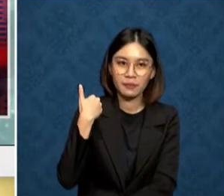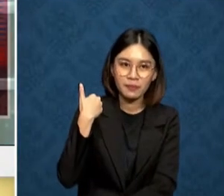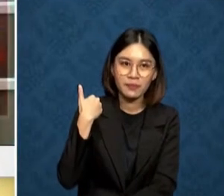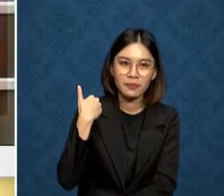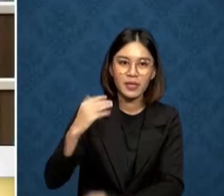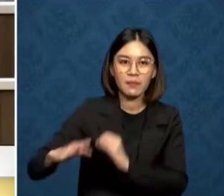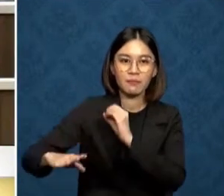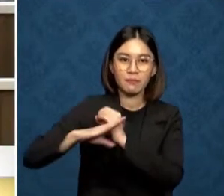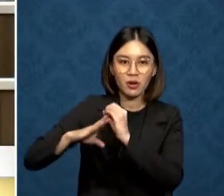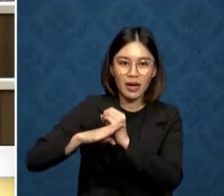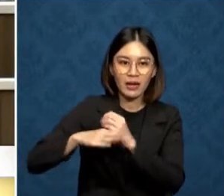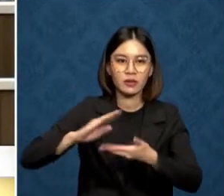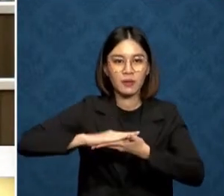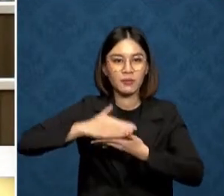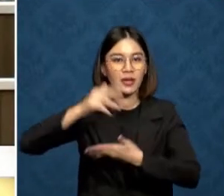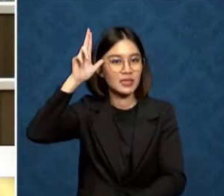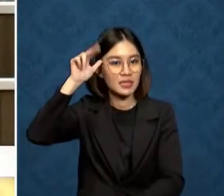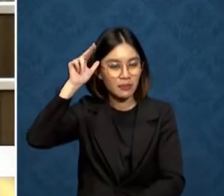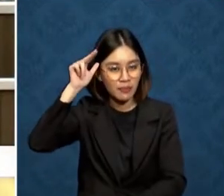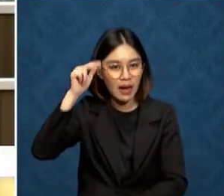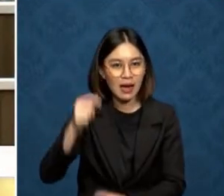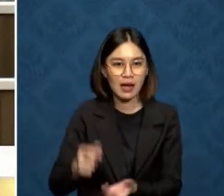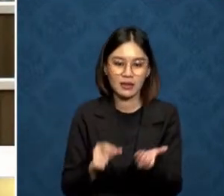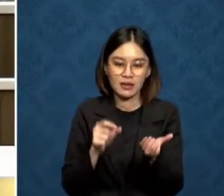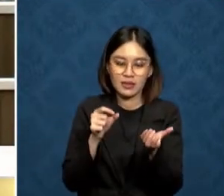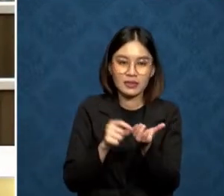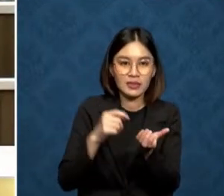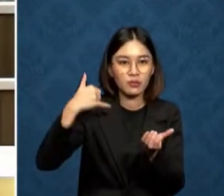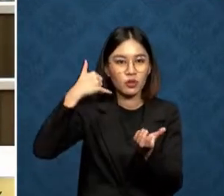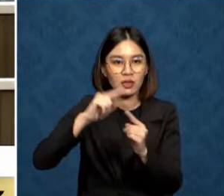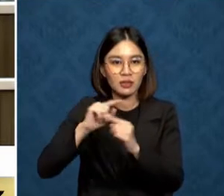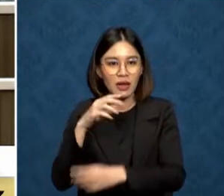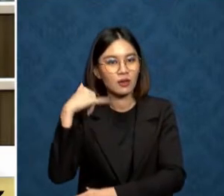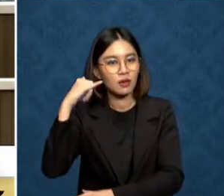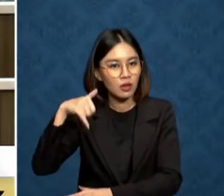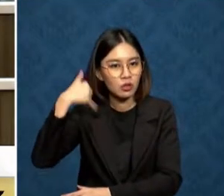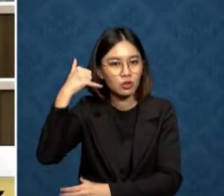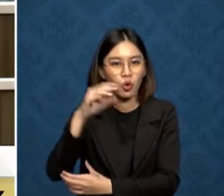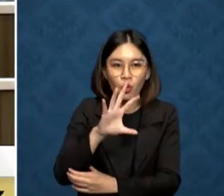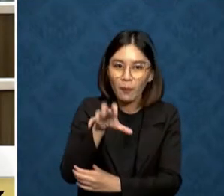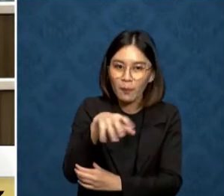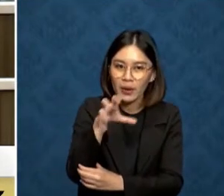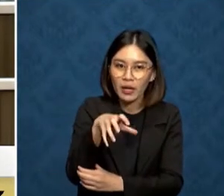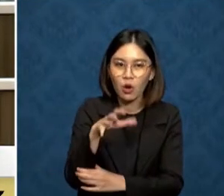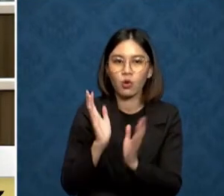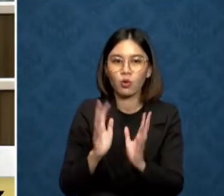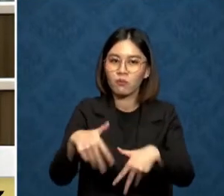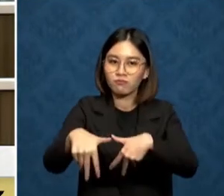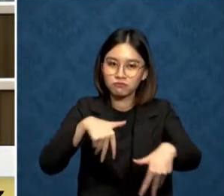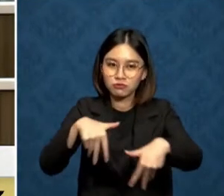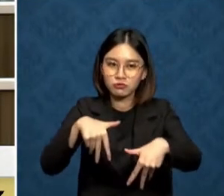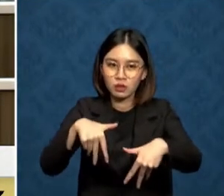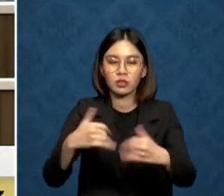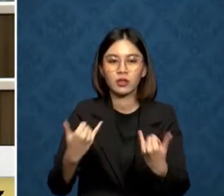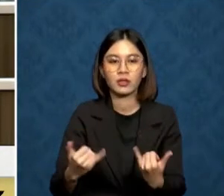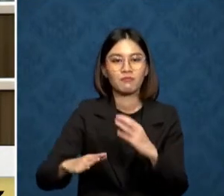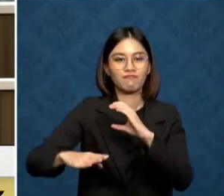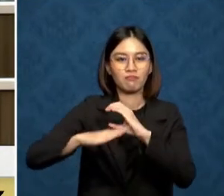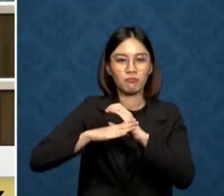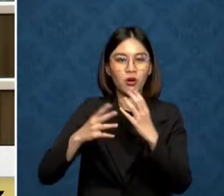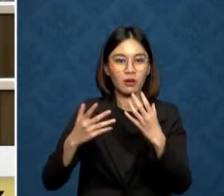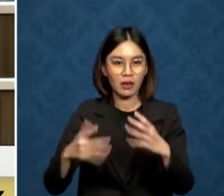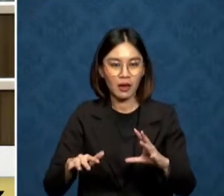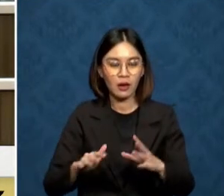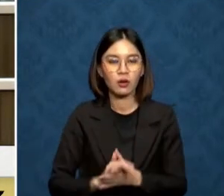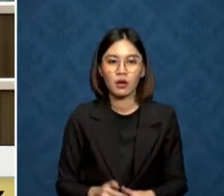บัญชีมะ อายัตสิมโรษัพธต่างที่โทรไปหอกพี่น้องเป็ชนหลายมืนโรษัพธไปแล้วครับและแ